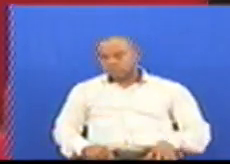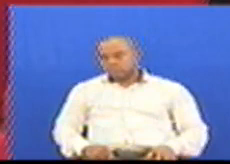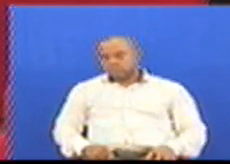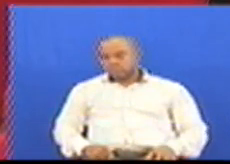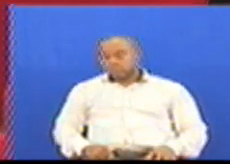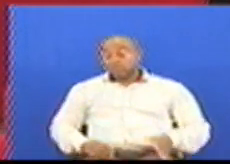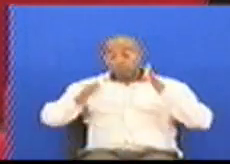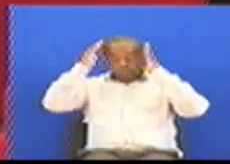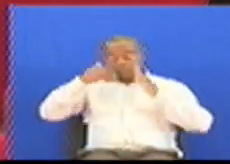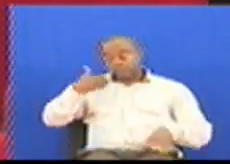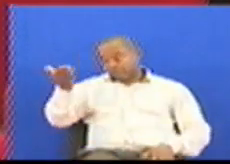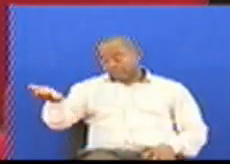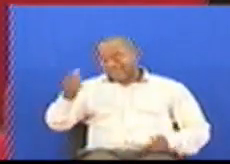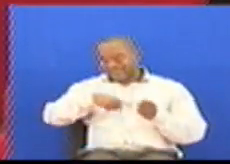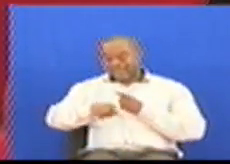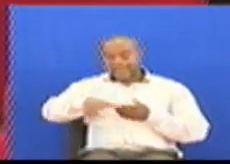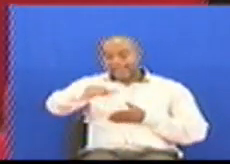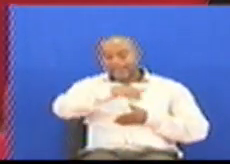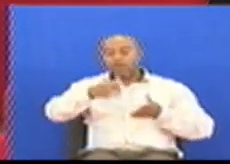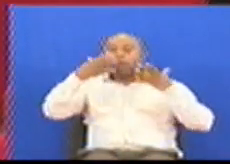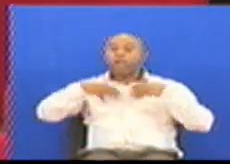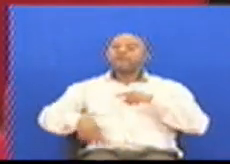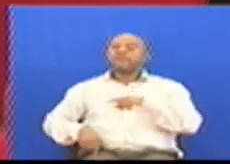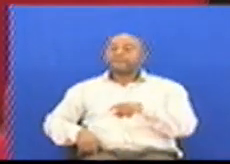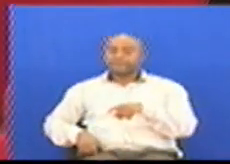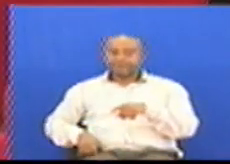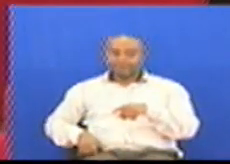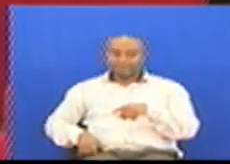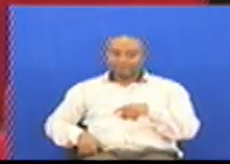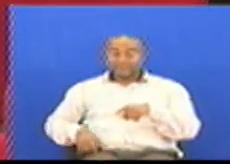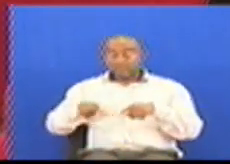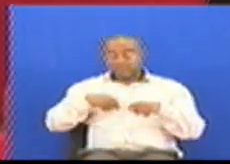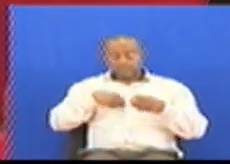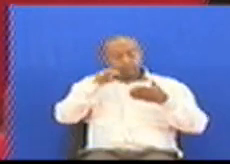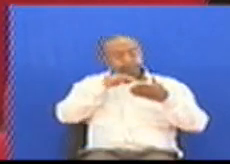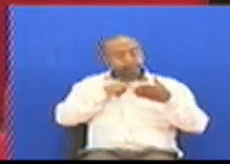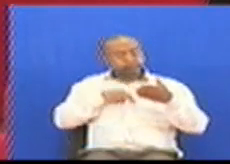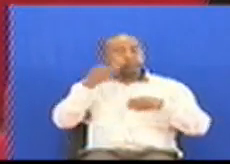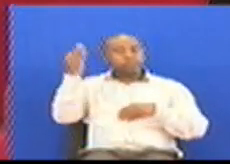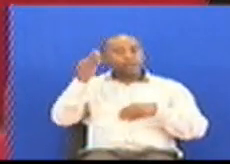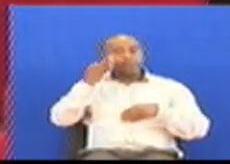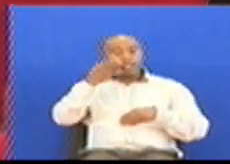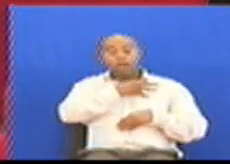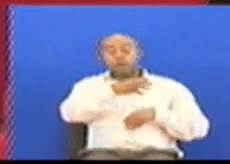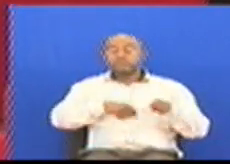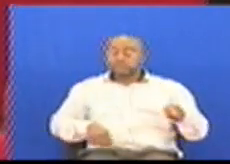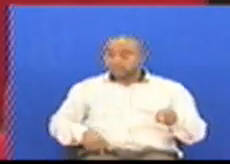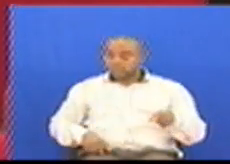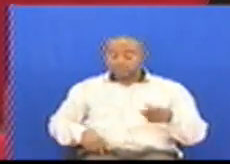katika afya, nimeangalia katika kitabu cha waziri Jumla ya vituo